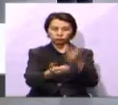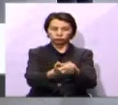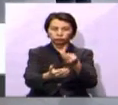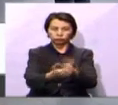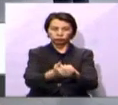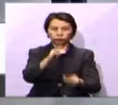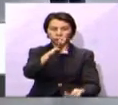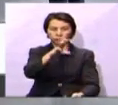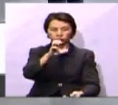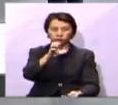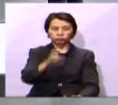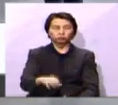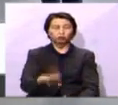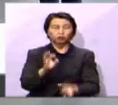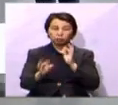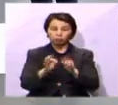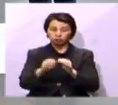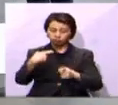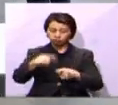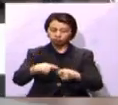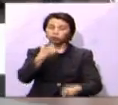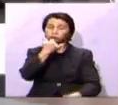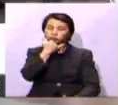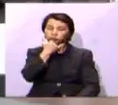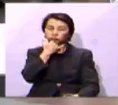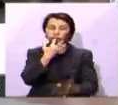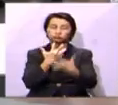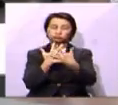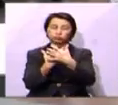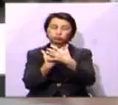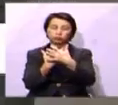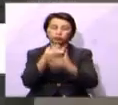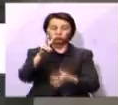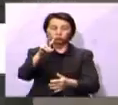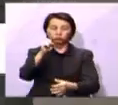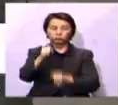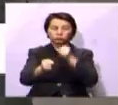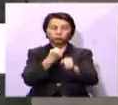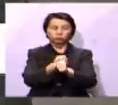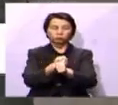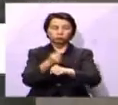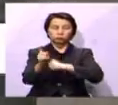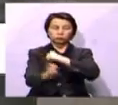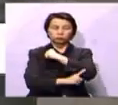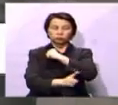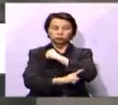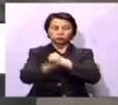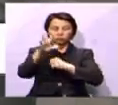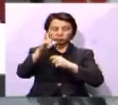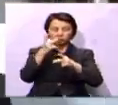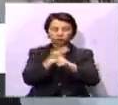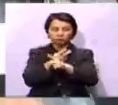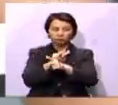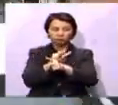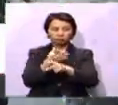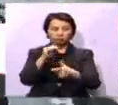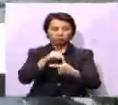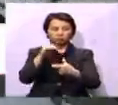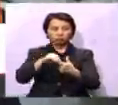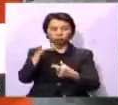sebanyak RM500. Jika sabit kesalahan, penjara maksimum 20 tahun, denda 5 kali ganda nilai suapan